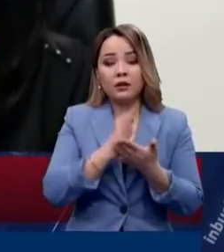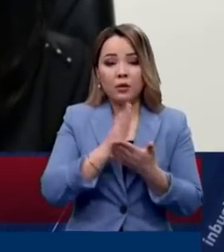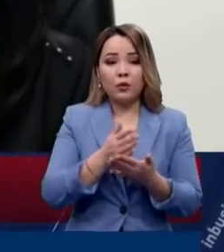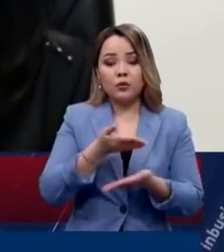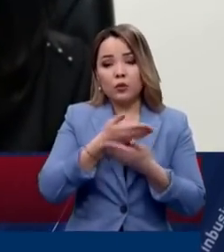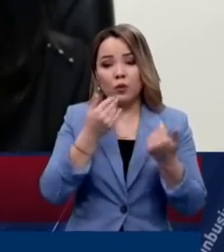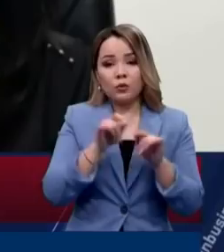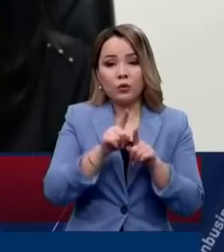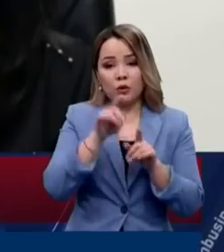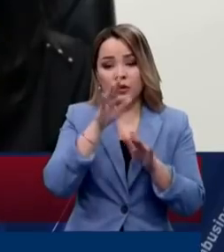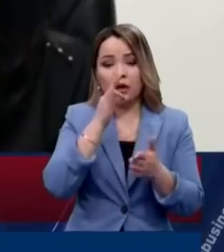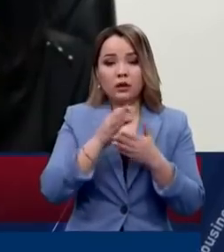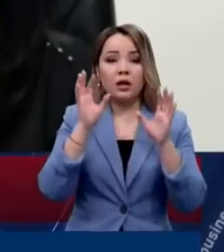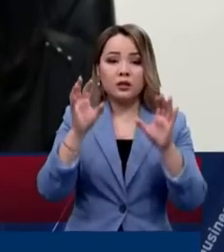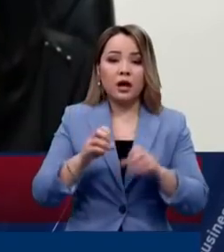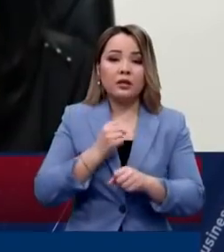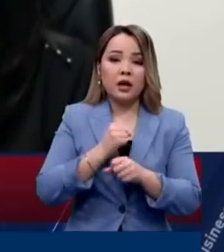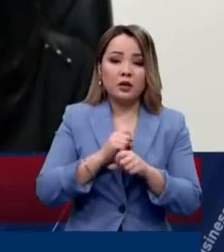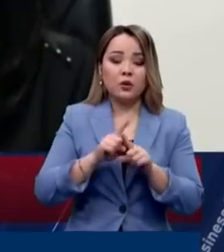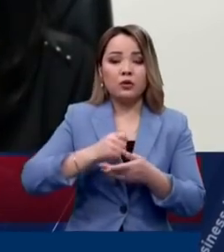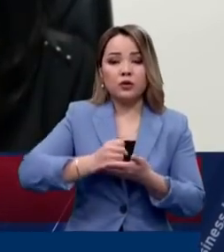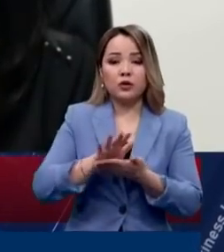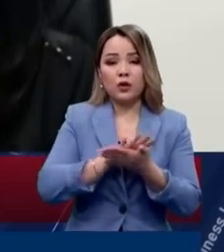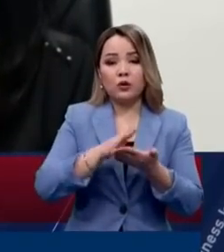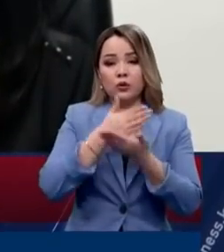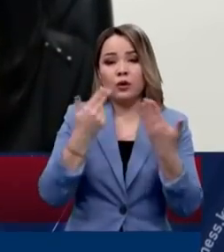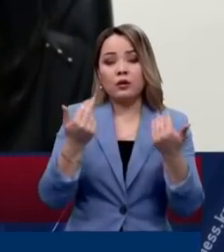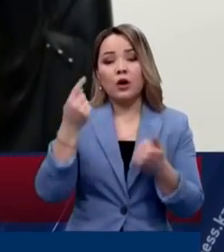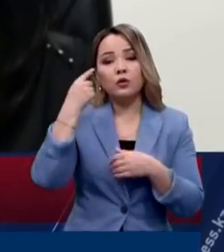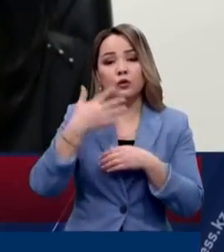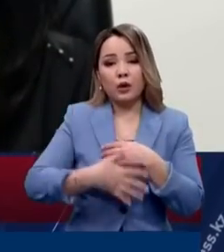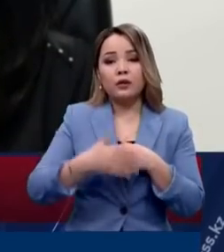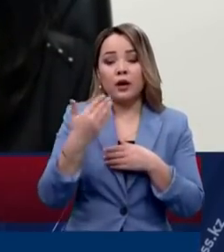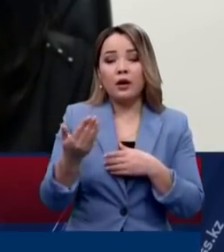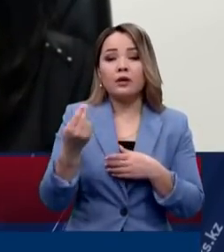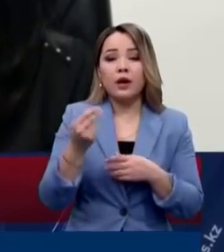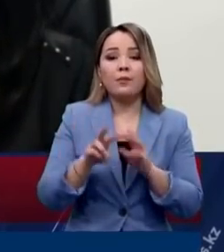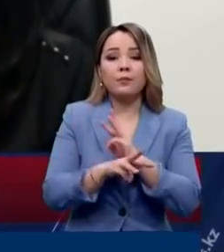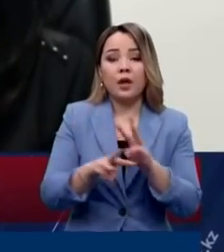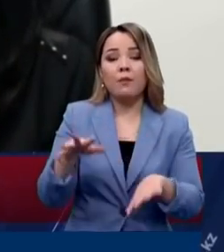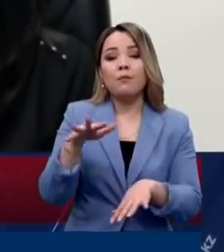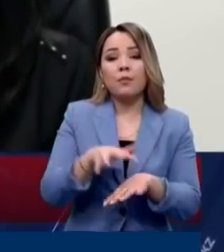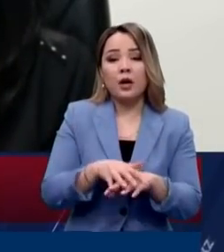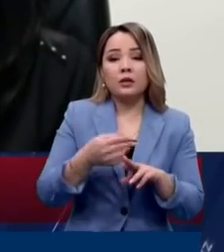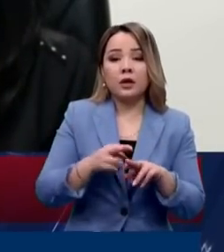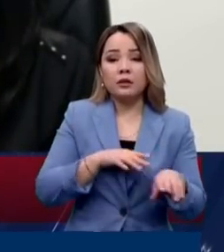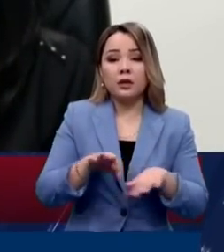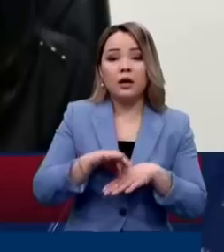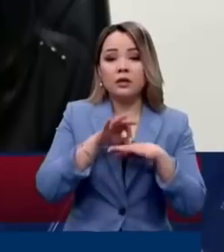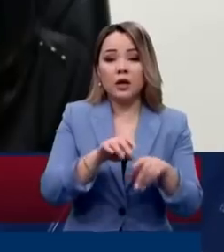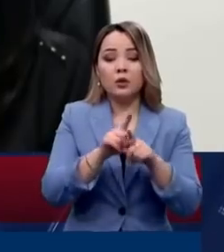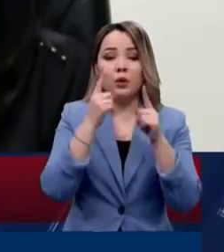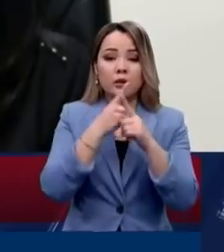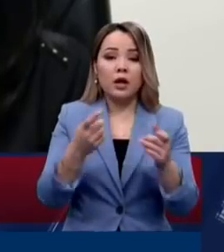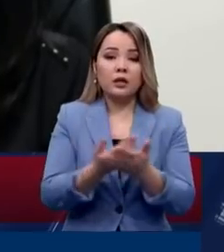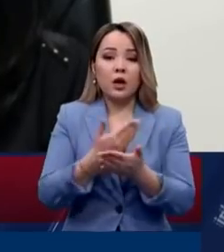болмайды екен деп те заңды шығара бермейтін шығармыз. Түсінікті, жарайды. Қаржы министрлігі сондай ақ банктердің осындай операциялар туралы